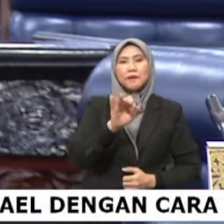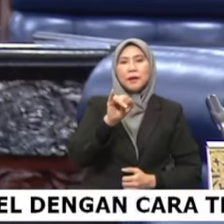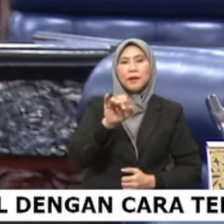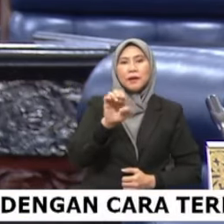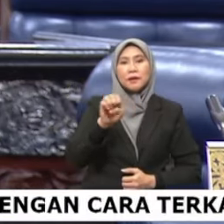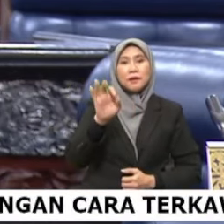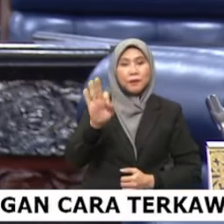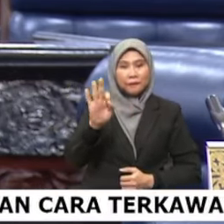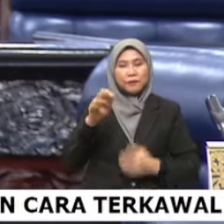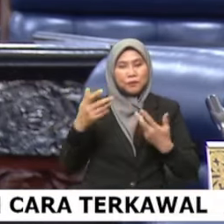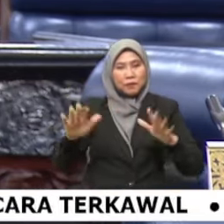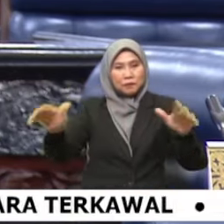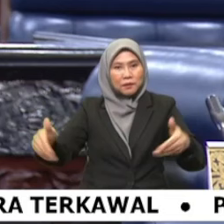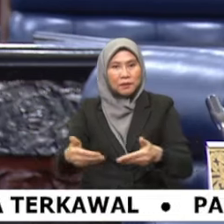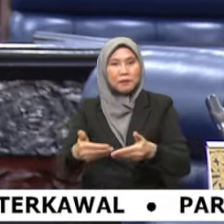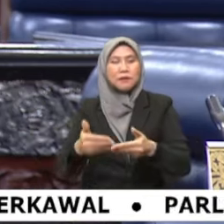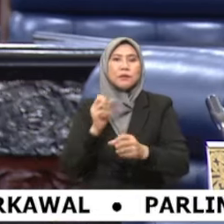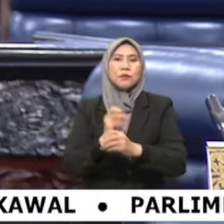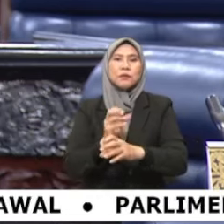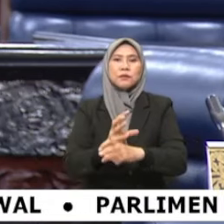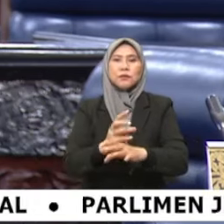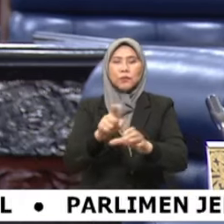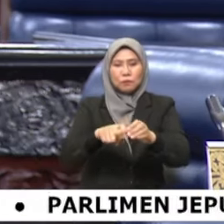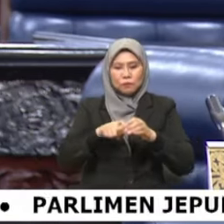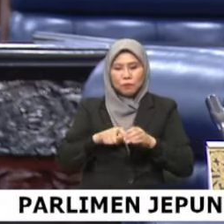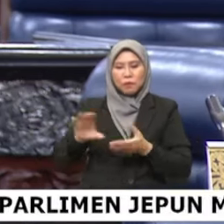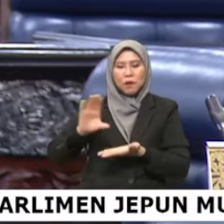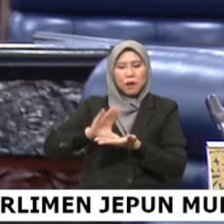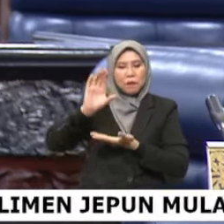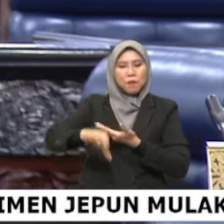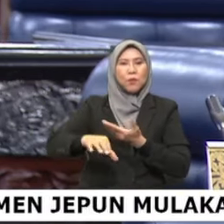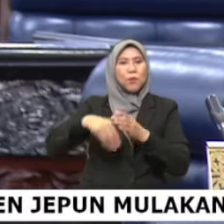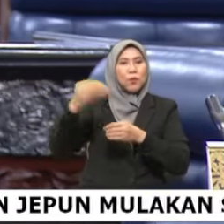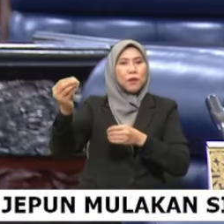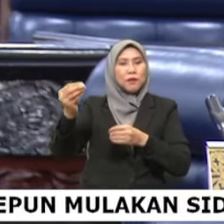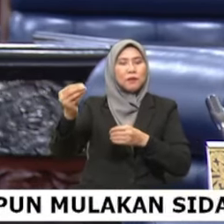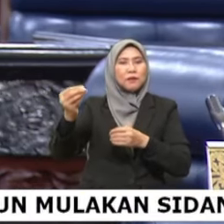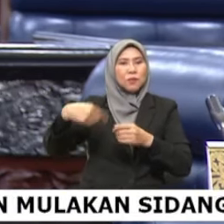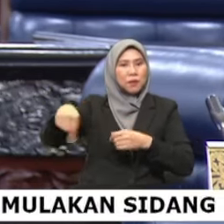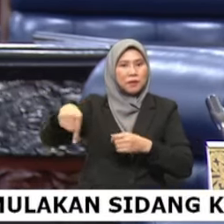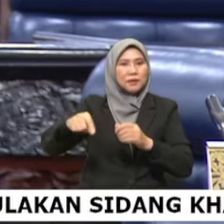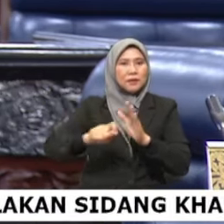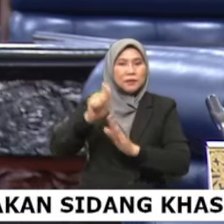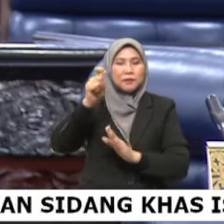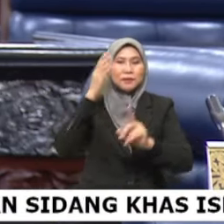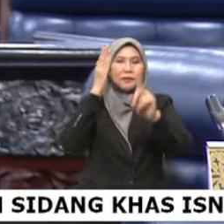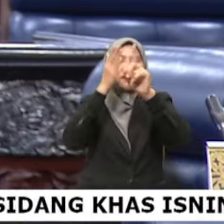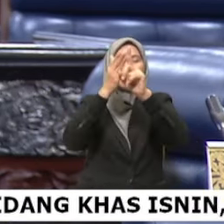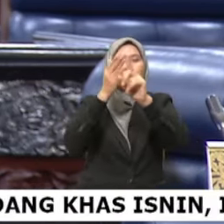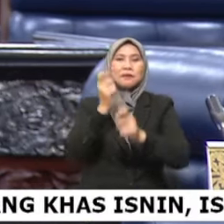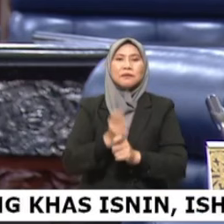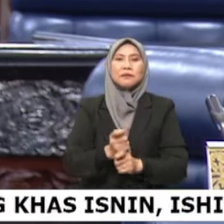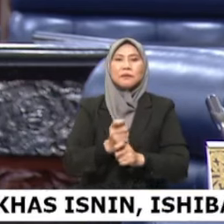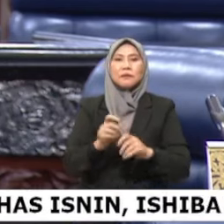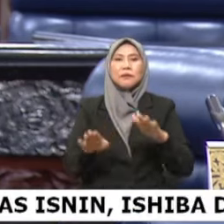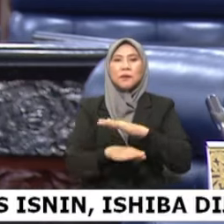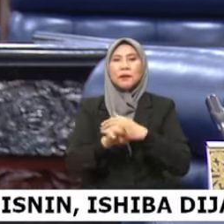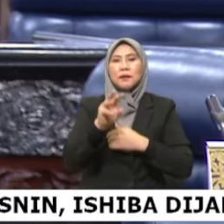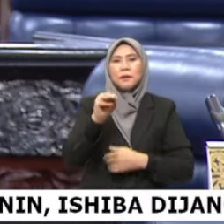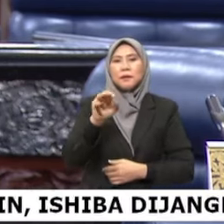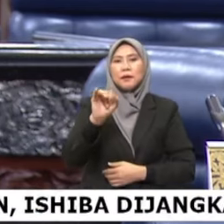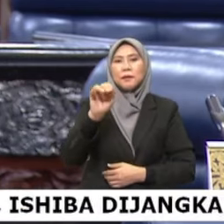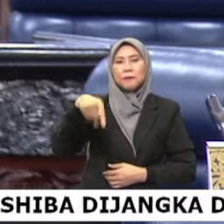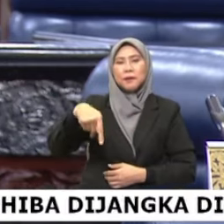pula telah diperkenalkan dalam usaha menarik pelaburan asing berkualiti tinggi selaras dengan sasaran yang ditetapkan di bawah